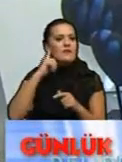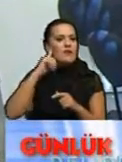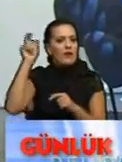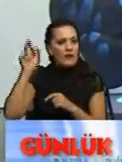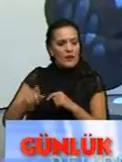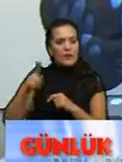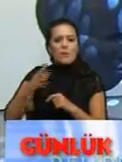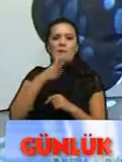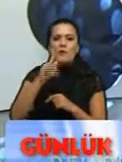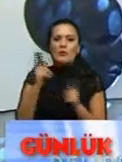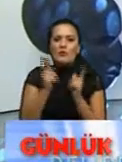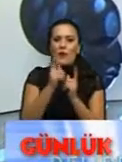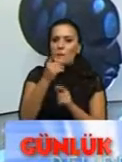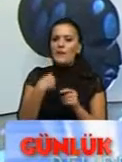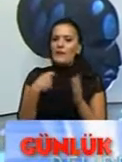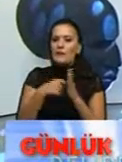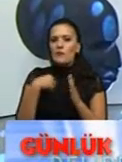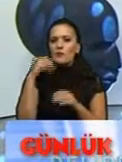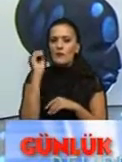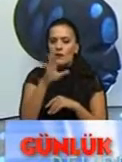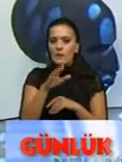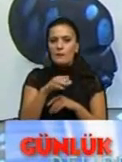Bilmeyenler için küçük bir ipucu vereyim.